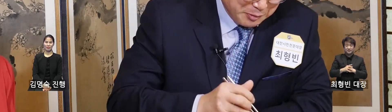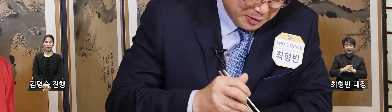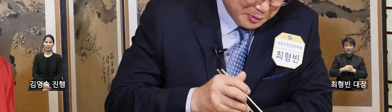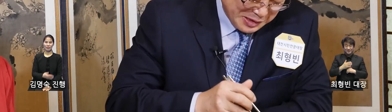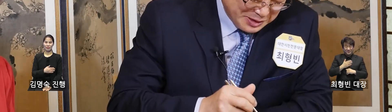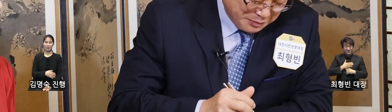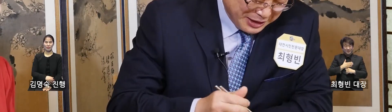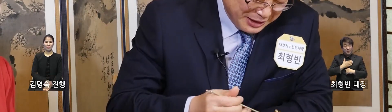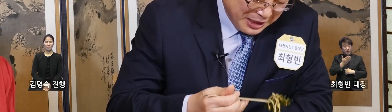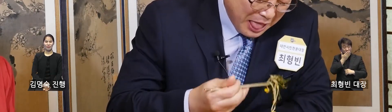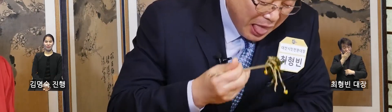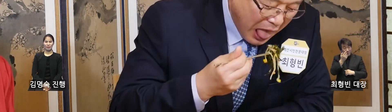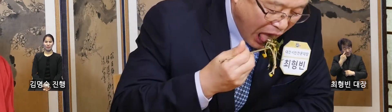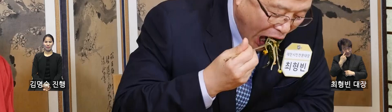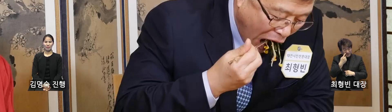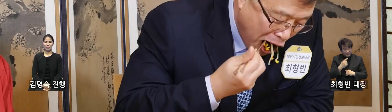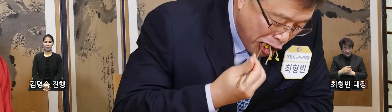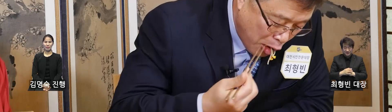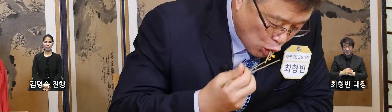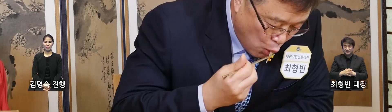경차 다 뭐 뭐 보겠습니다